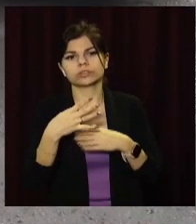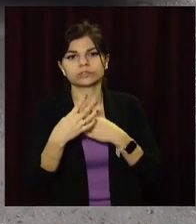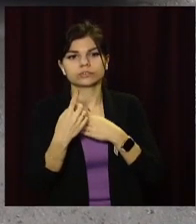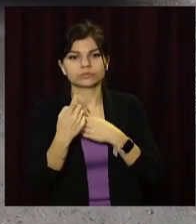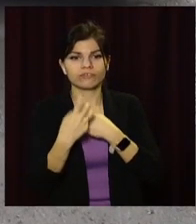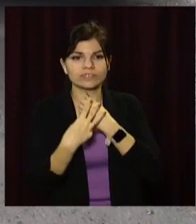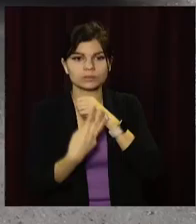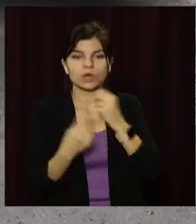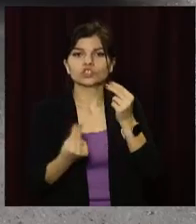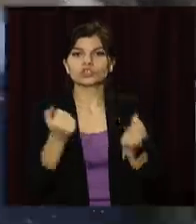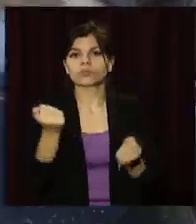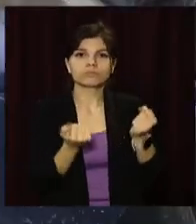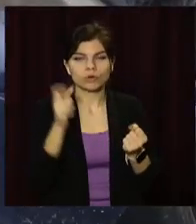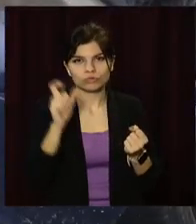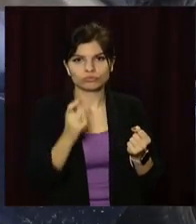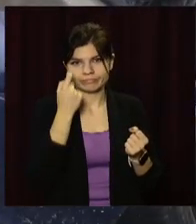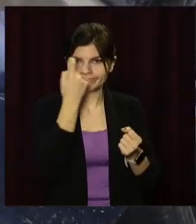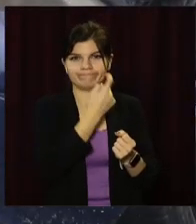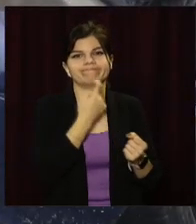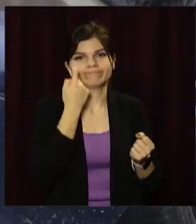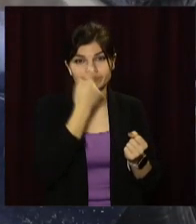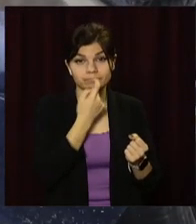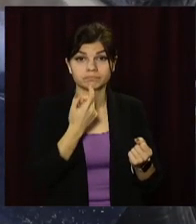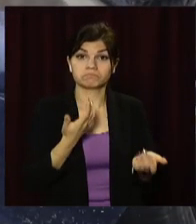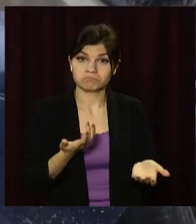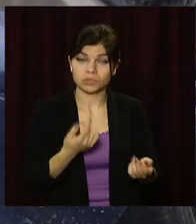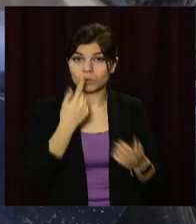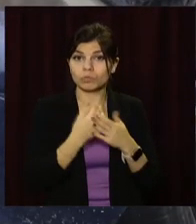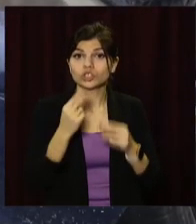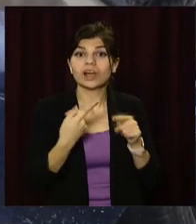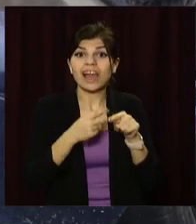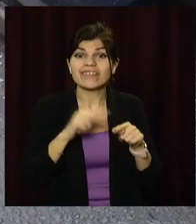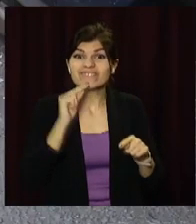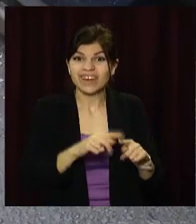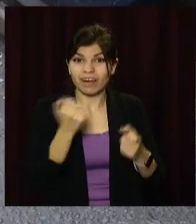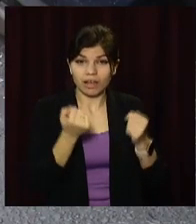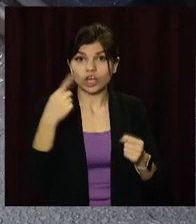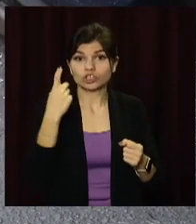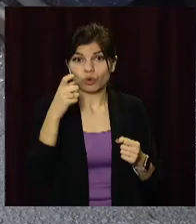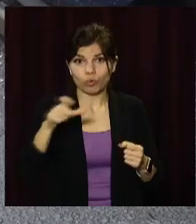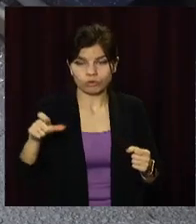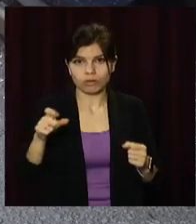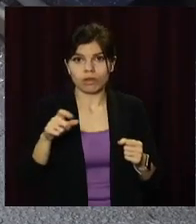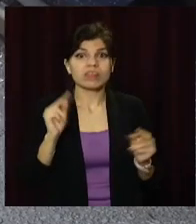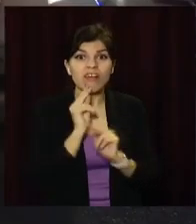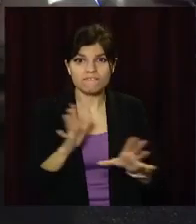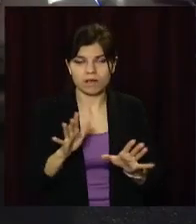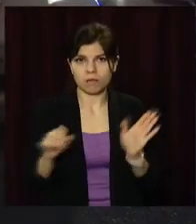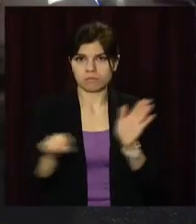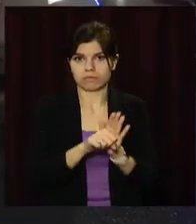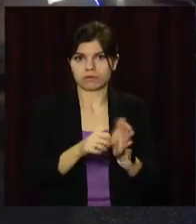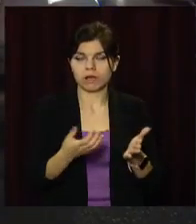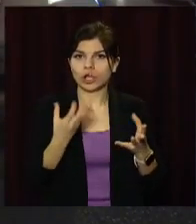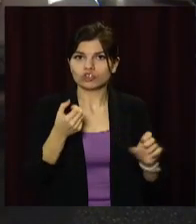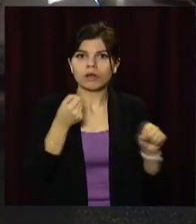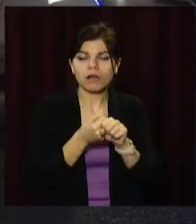зафіксували 4118 аварій через кермувальників у нетверезому стані. Через це майже 100 людей загинули і понад 1500